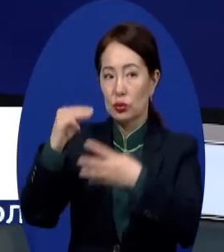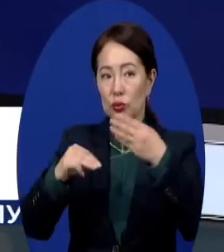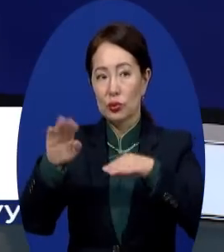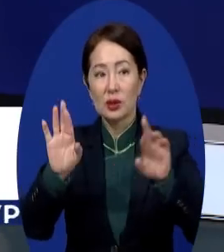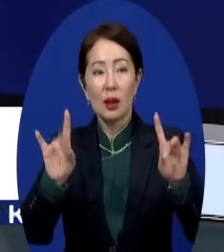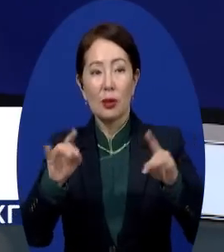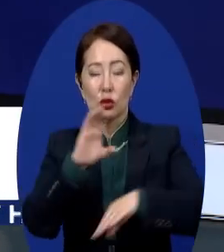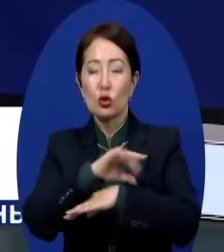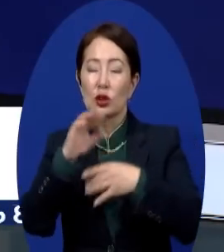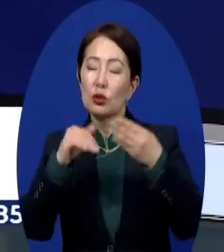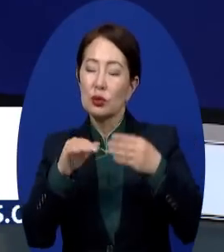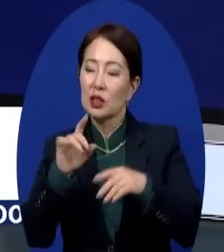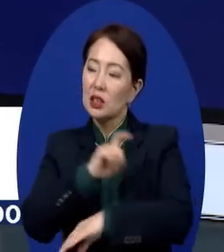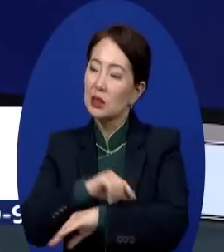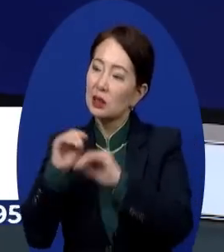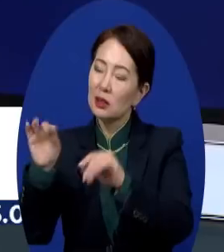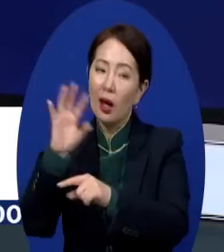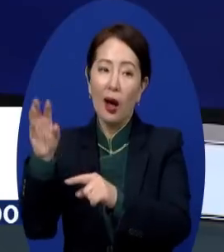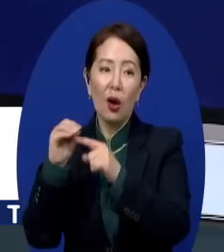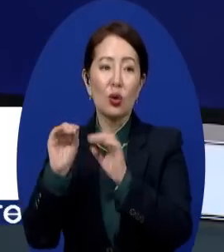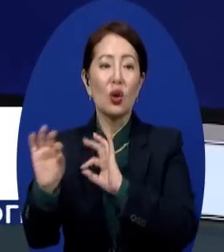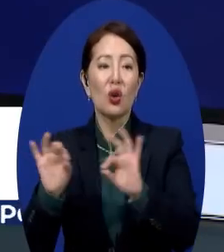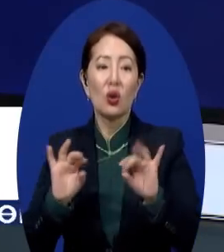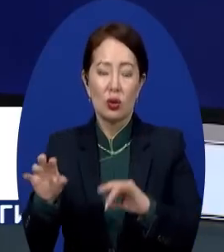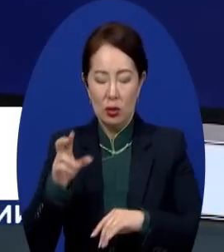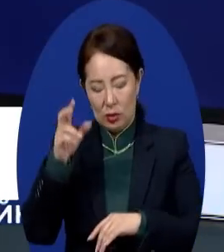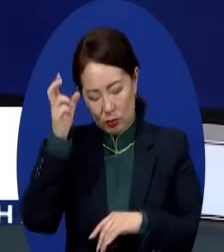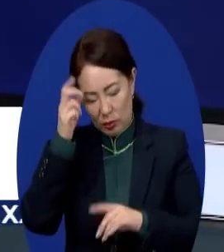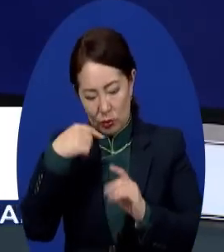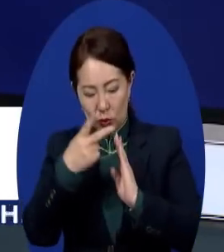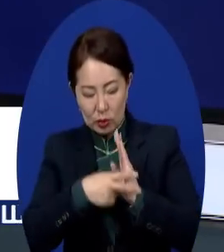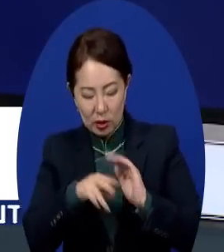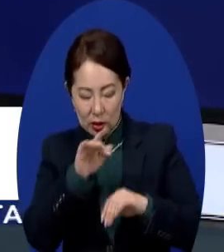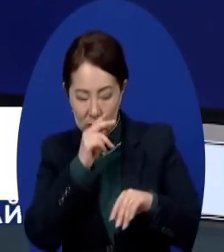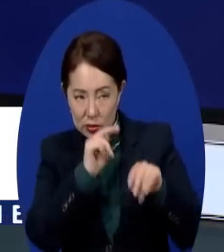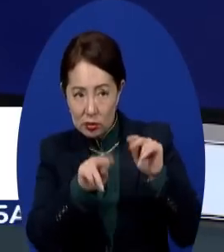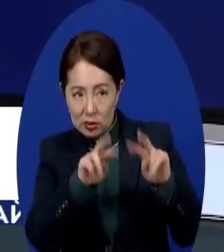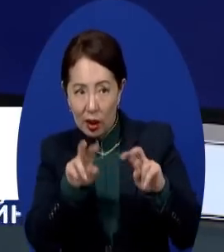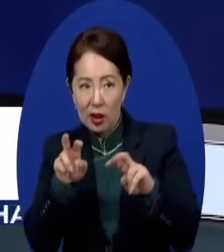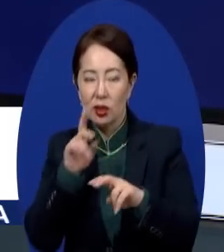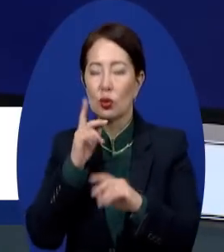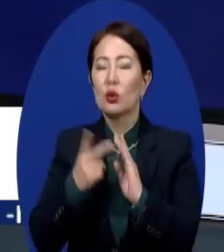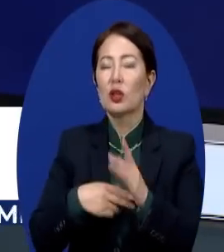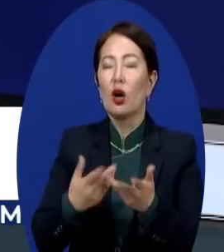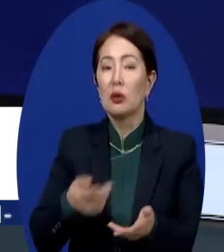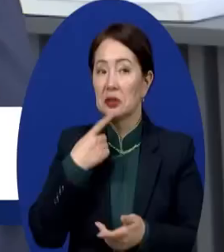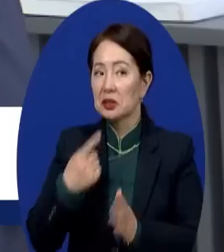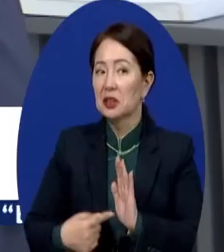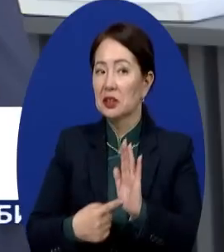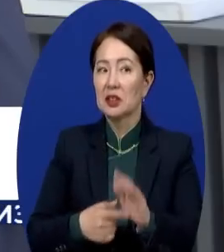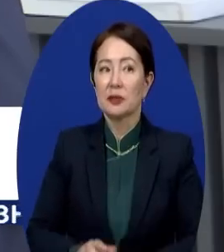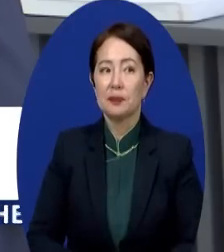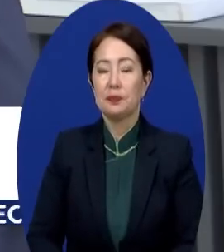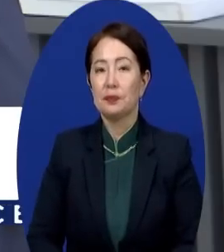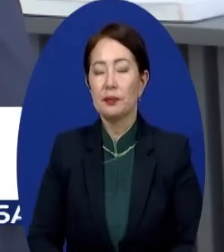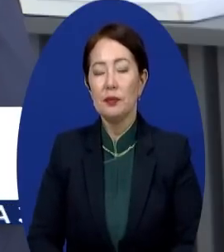зааж байгаа тэр хичээлийн агуулгыг нь өөр өөр хэлбрээр нь боловсролын үнэлгээний төвөөс бол ялгаж үнэлнэ гэдгийг илэрхийлж ирсэн юм а.